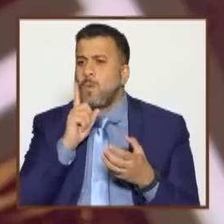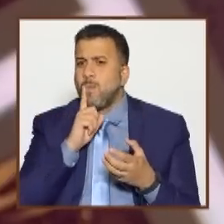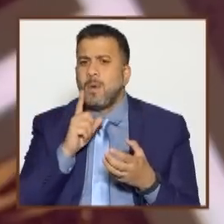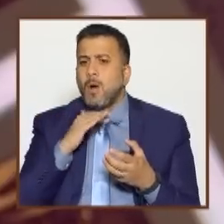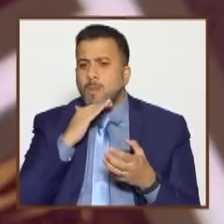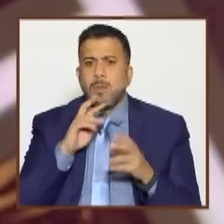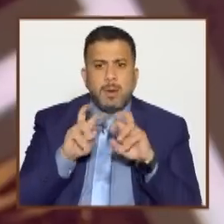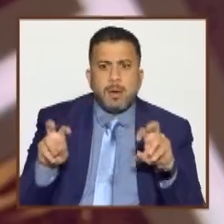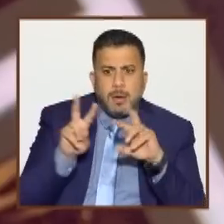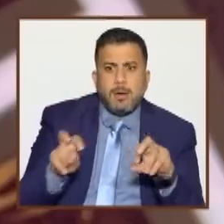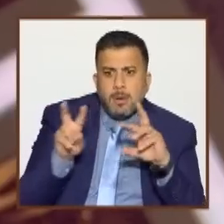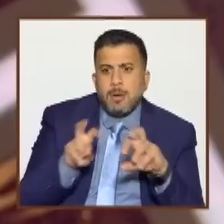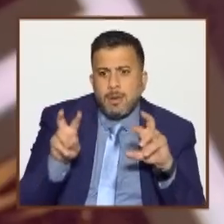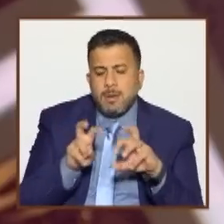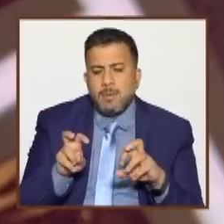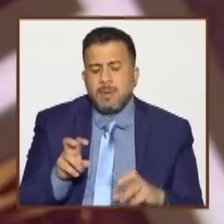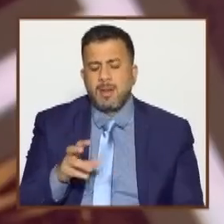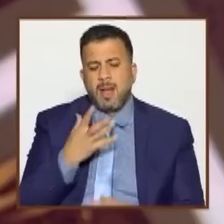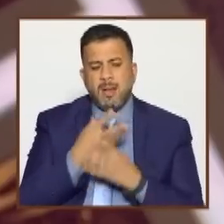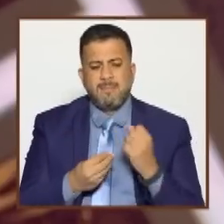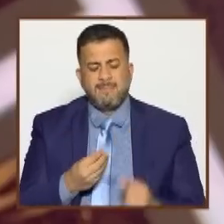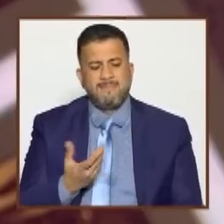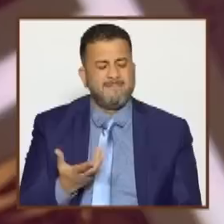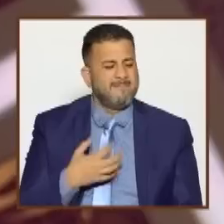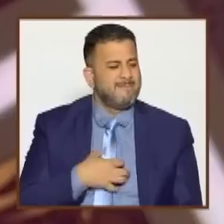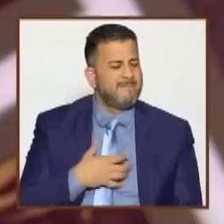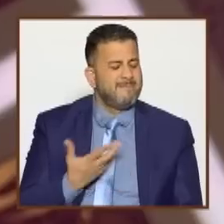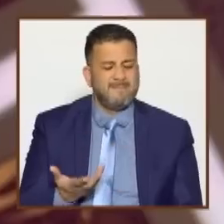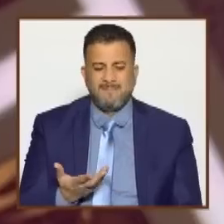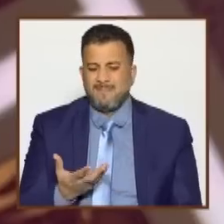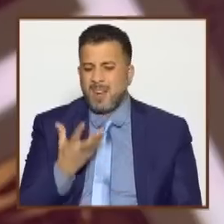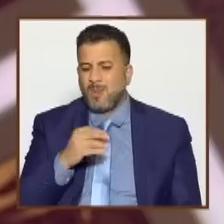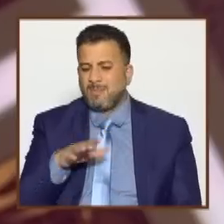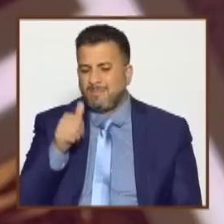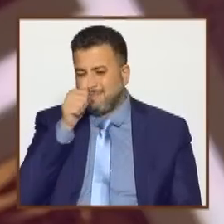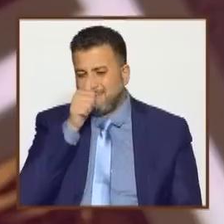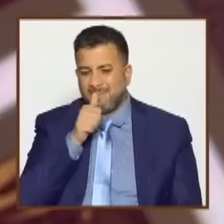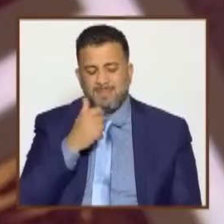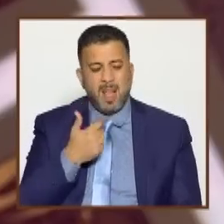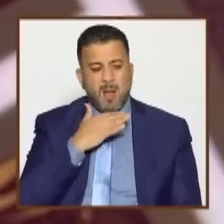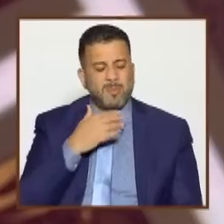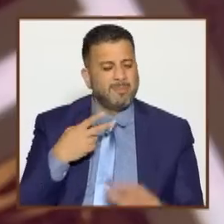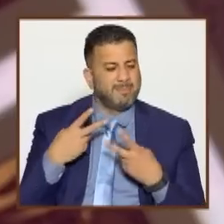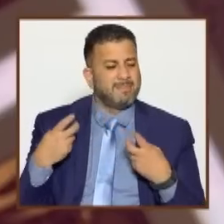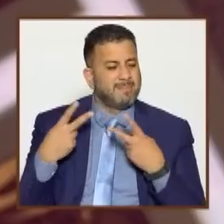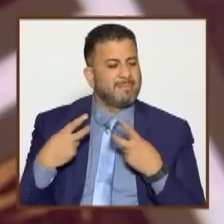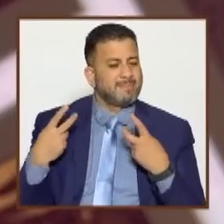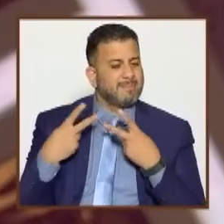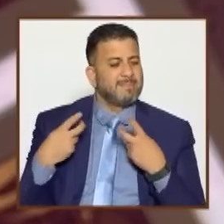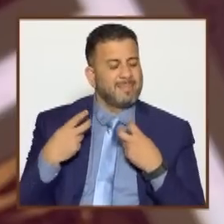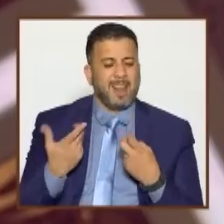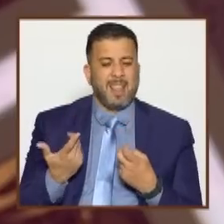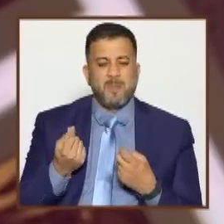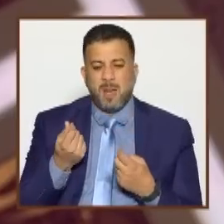يحقق وثم يعني أصابهم حزن، بيتكدرون الأولاد وهم يرون بأنهم يعني